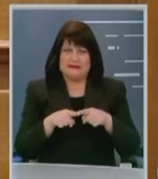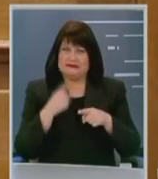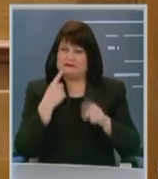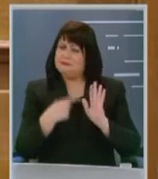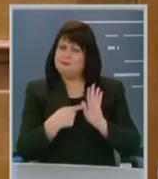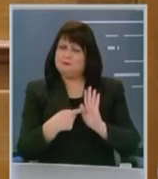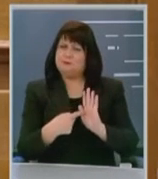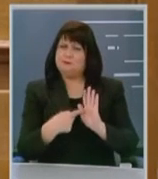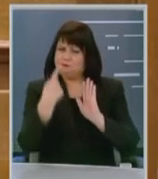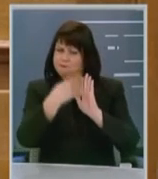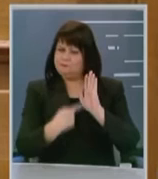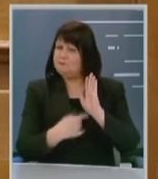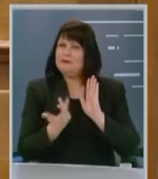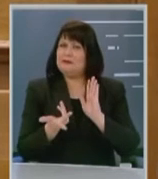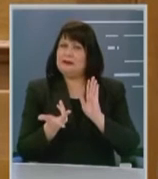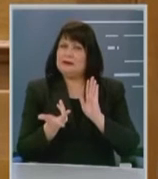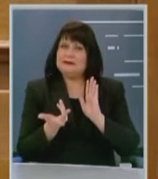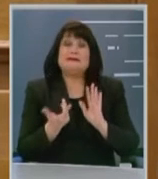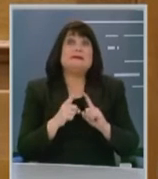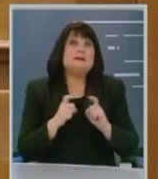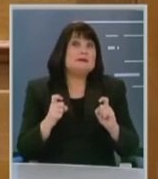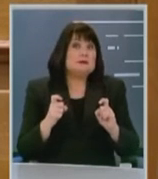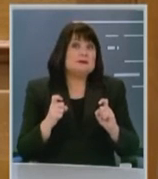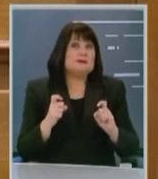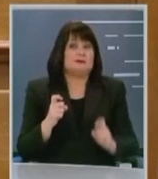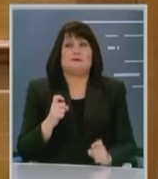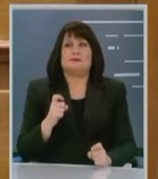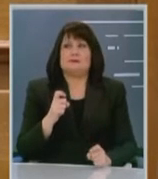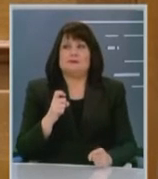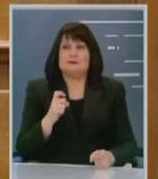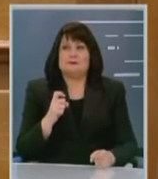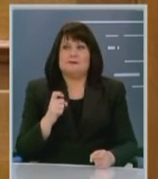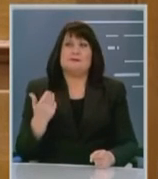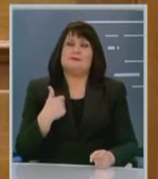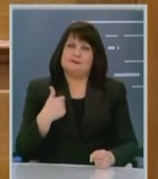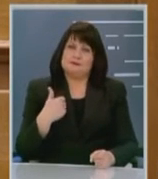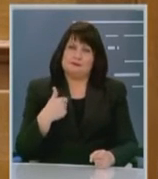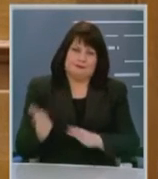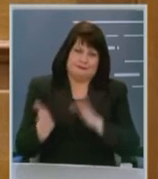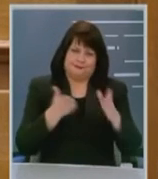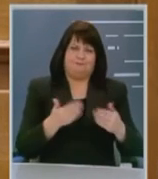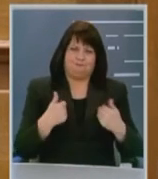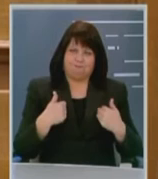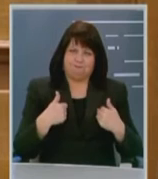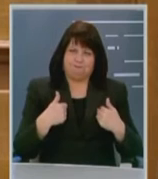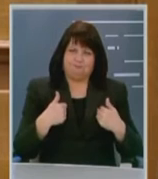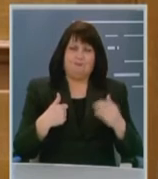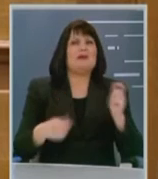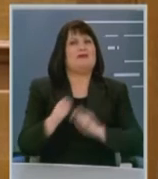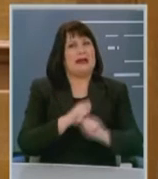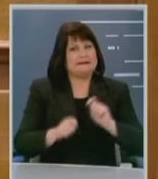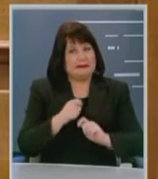δείχνει τι είναι αυτό το οποίο από τη δική μας πλευρά εμείς